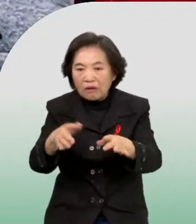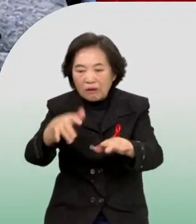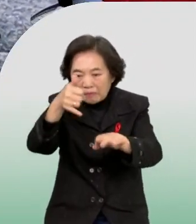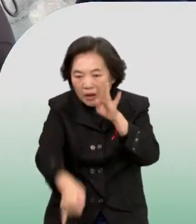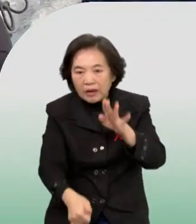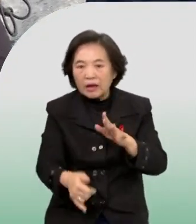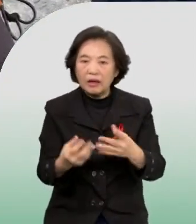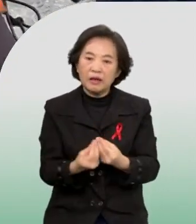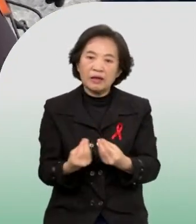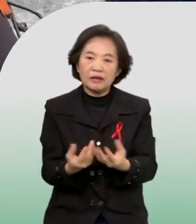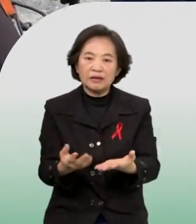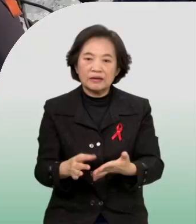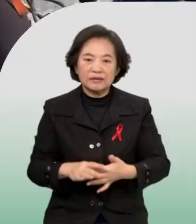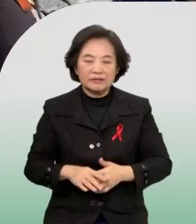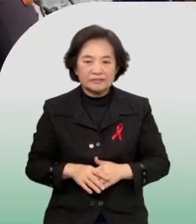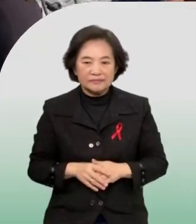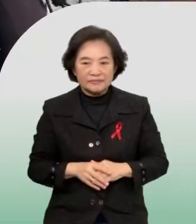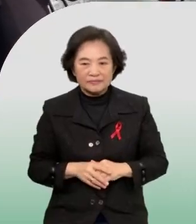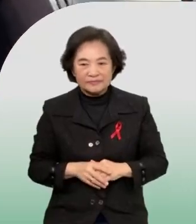这样掉下去